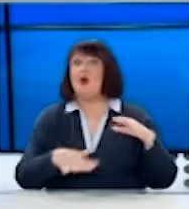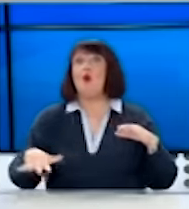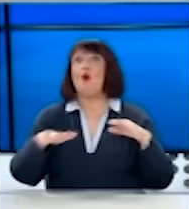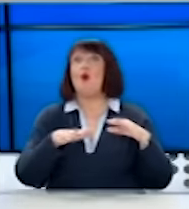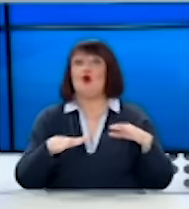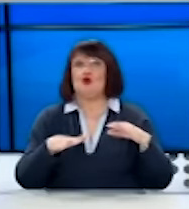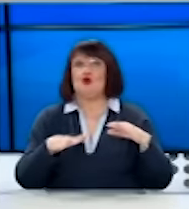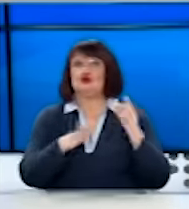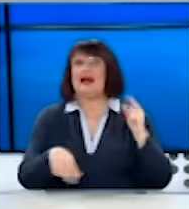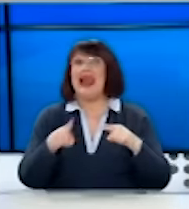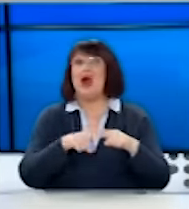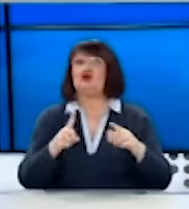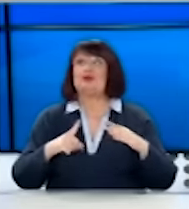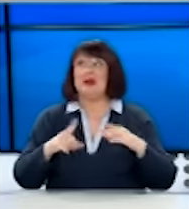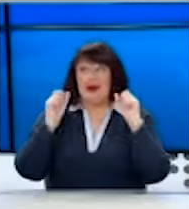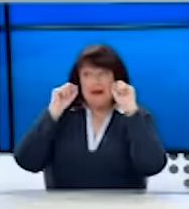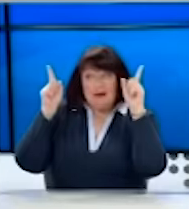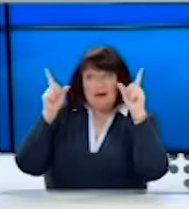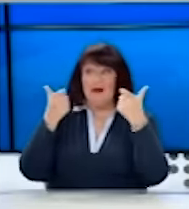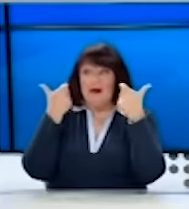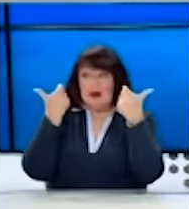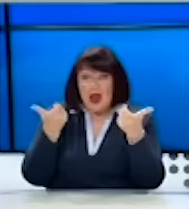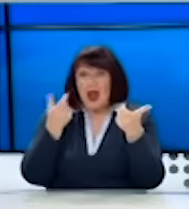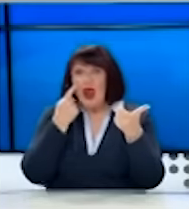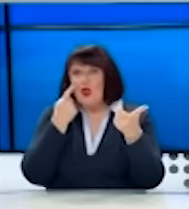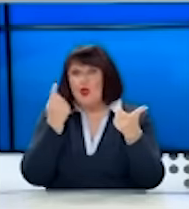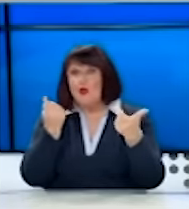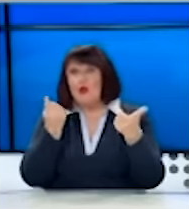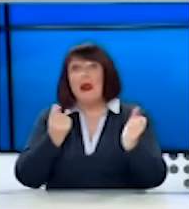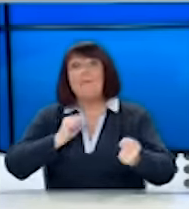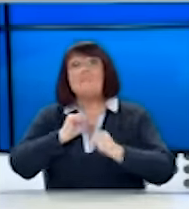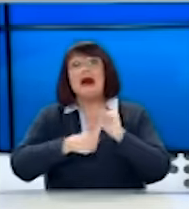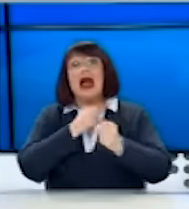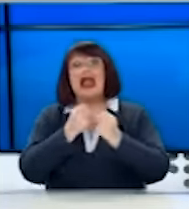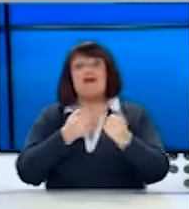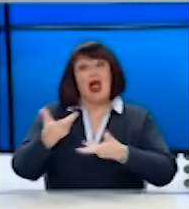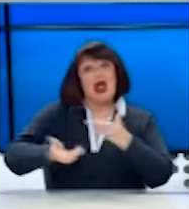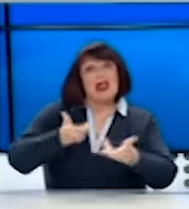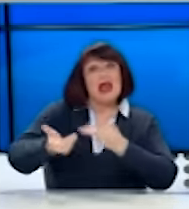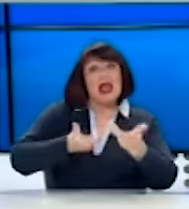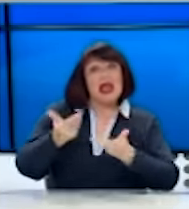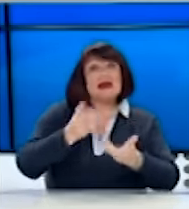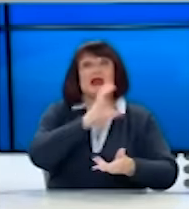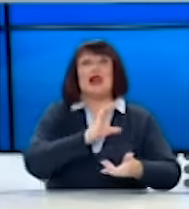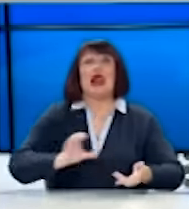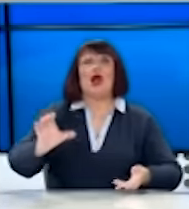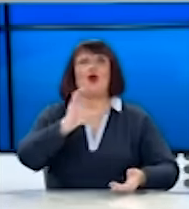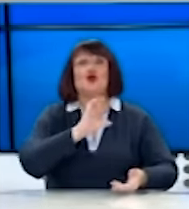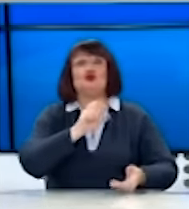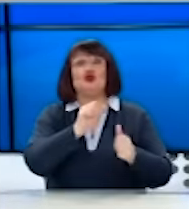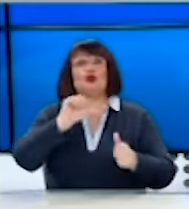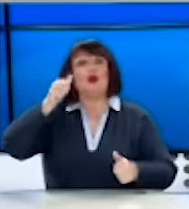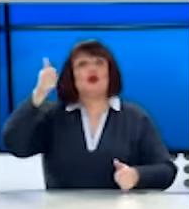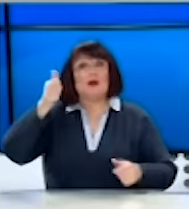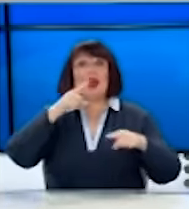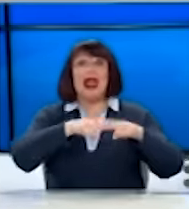κυρίως από τον ελληνικό λαό. Χρειάζεται να ανέβει ο αγώνας και η αλληλεγγύη μεταξύ των λαών, πρώτα απ' όλα